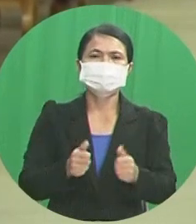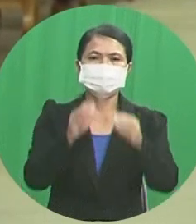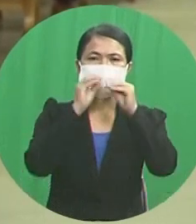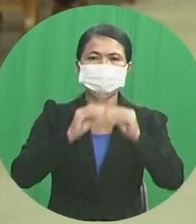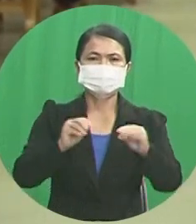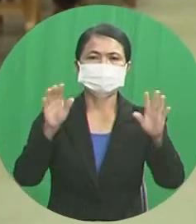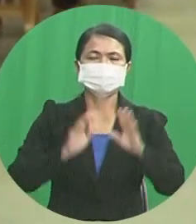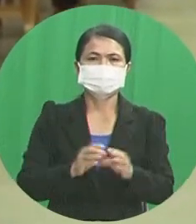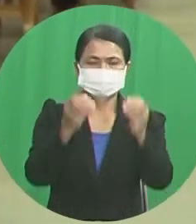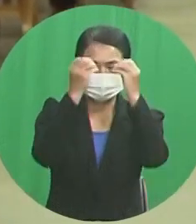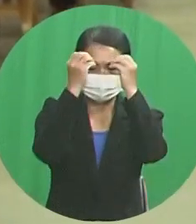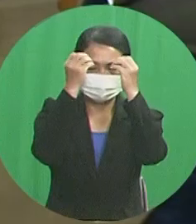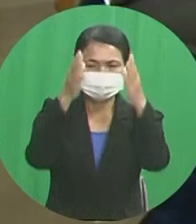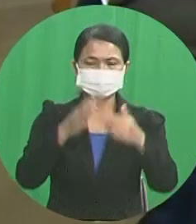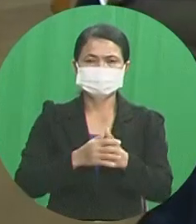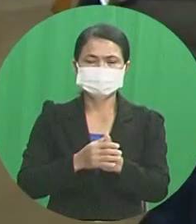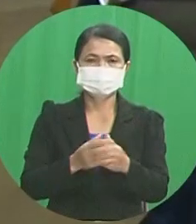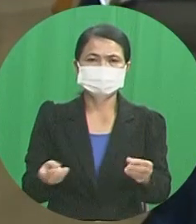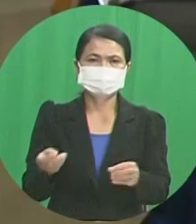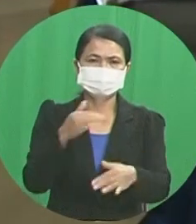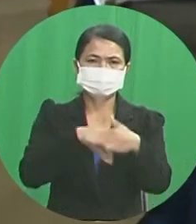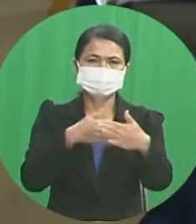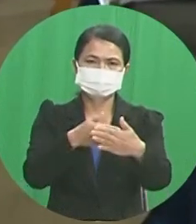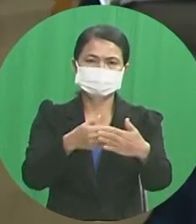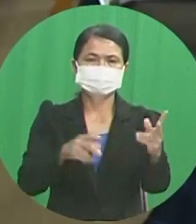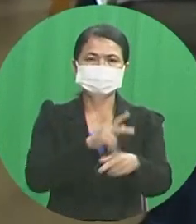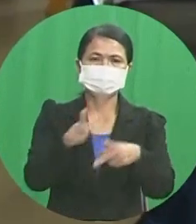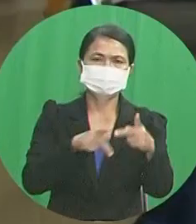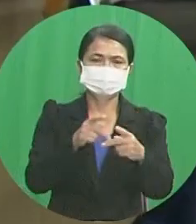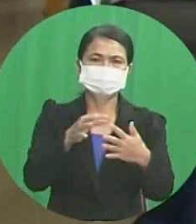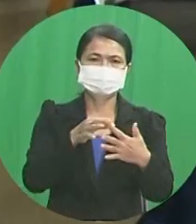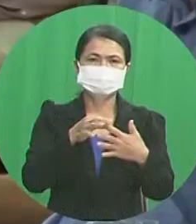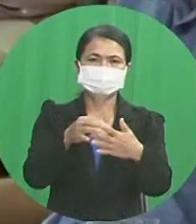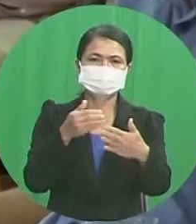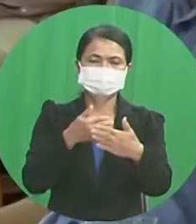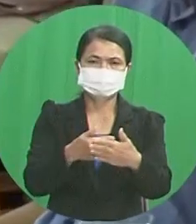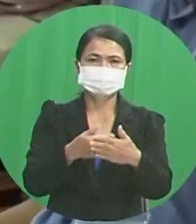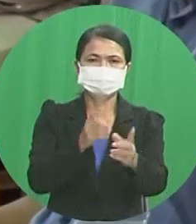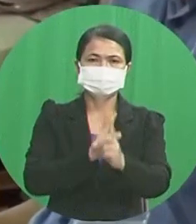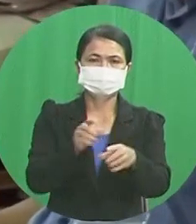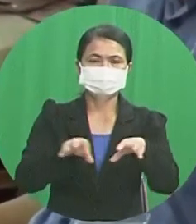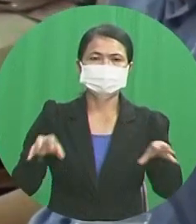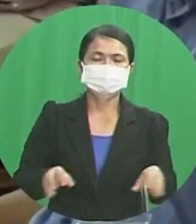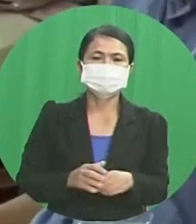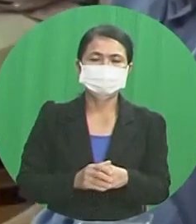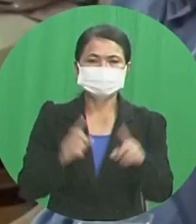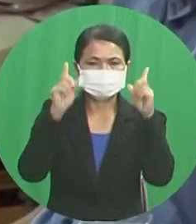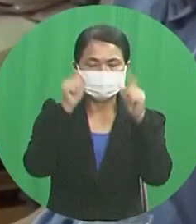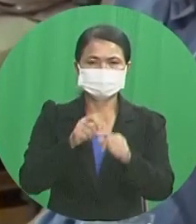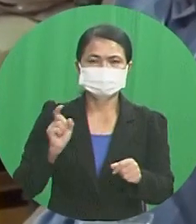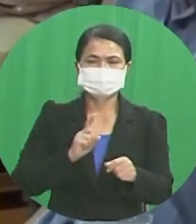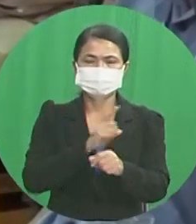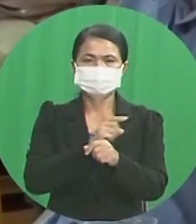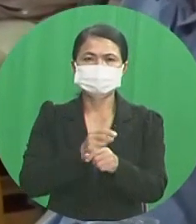ផ្សាយបំផុសព័ត៌មានឲ្យចូលគៀកប្រជាពលរដ្ឋដើម្បីផលប្រយោជន៍ផ្ទាល់នៅតាមមូលដ្ឋានអាយយូដមផៃស៊ី